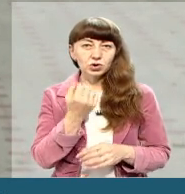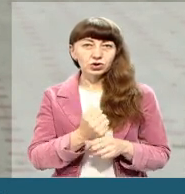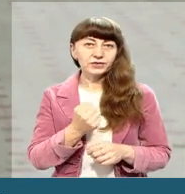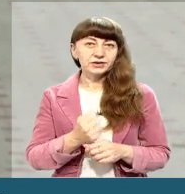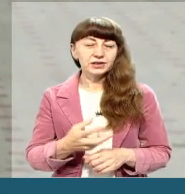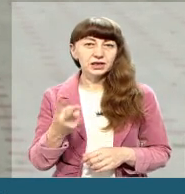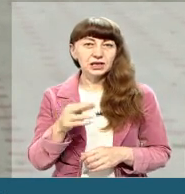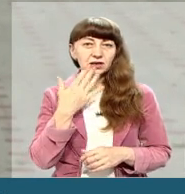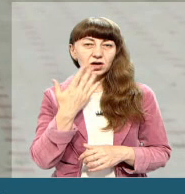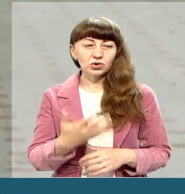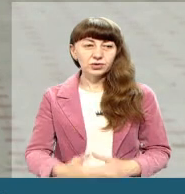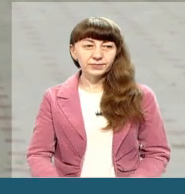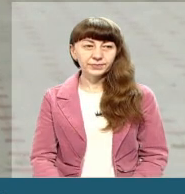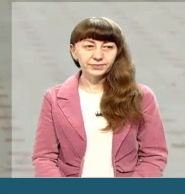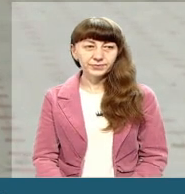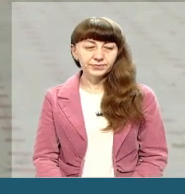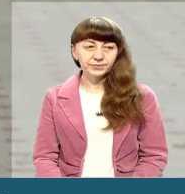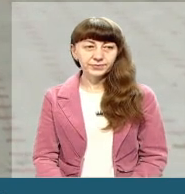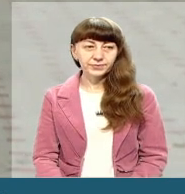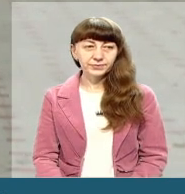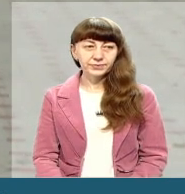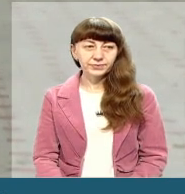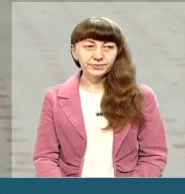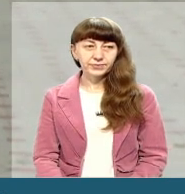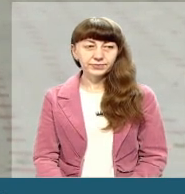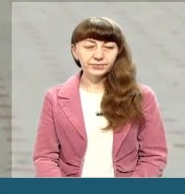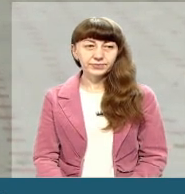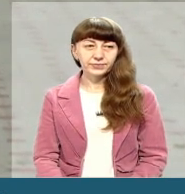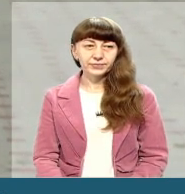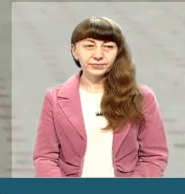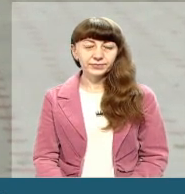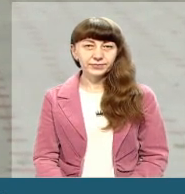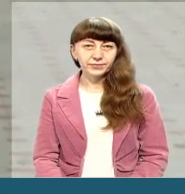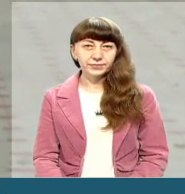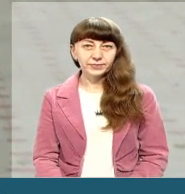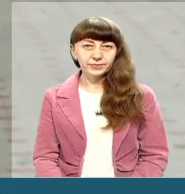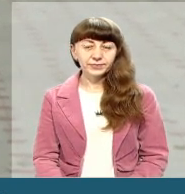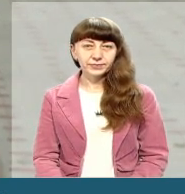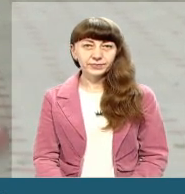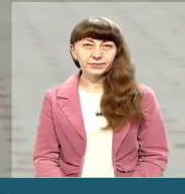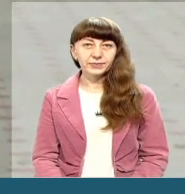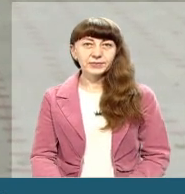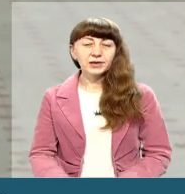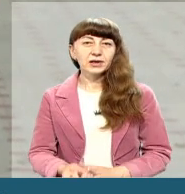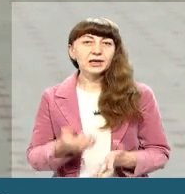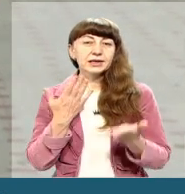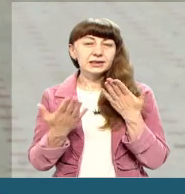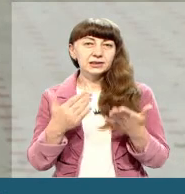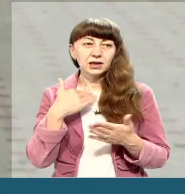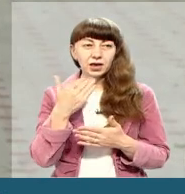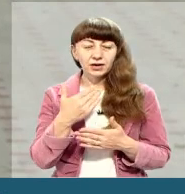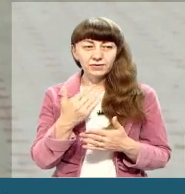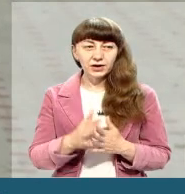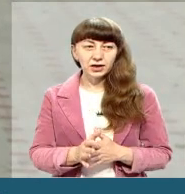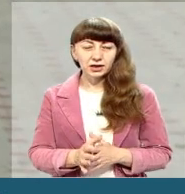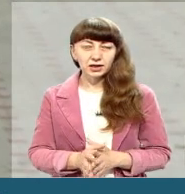жасаған еңбегі ұшан теңіз ғой, айта берсе. Ол кісі әрине қазақтың деген жоқ, тек қана қазақ деген жоқ, бүкіл